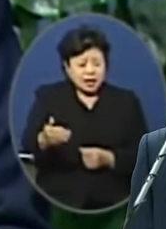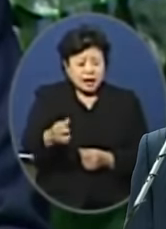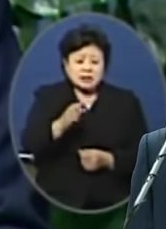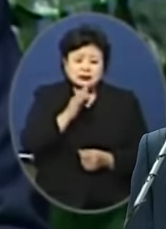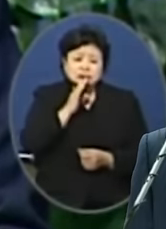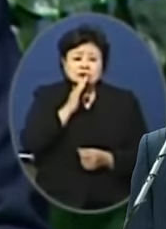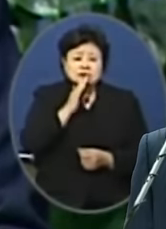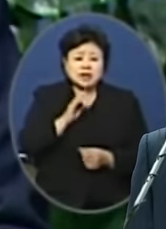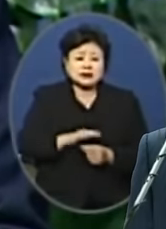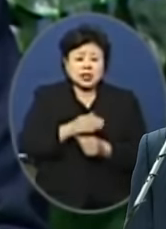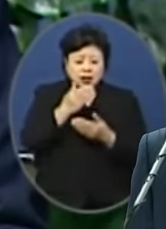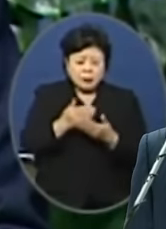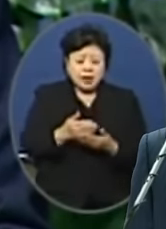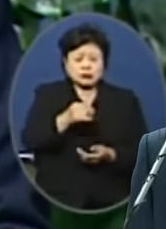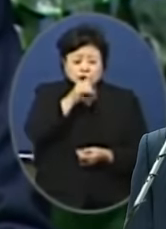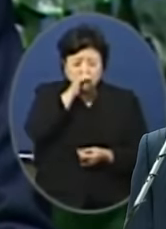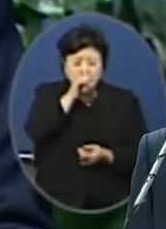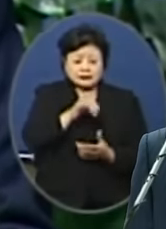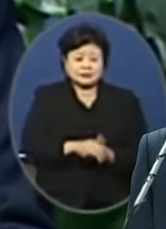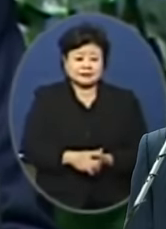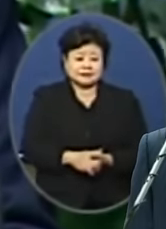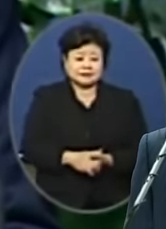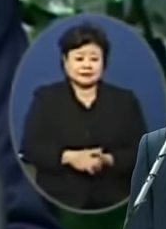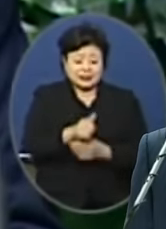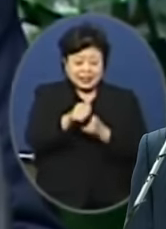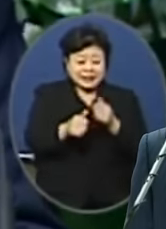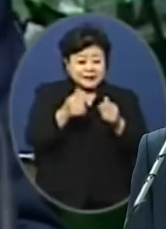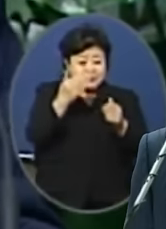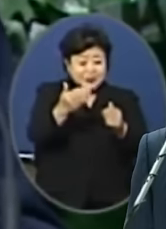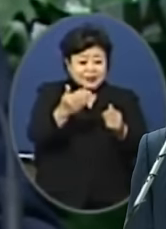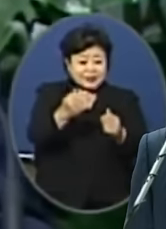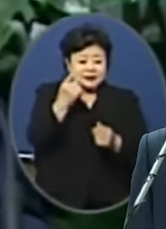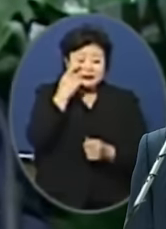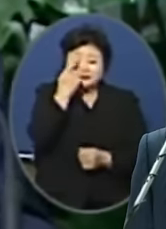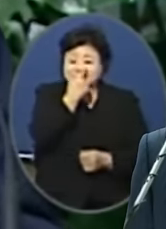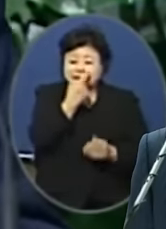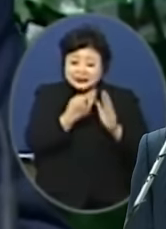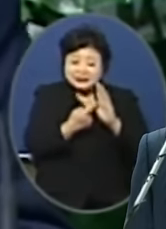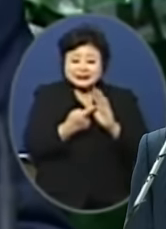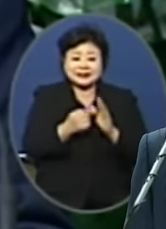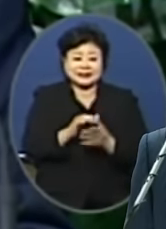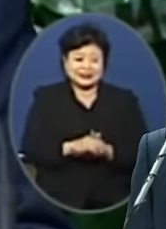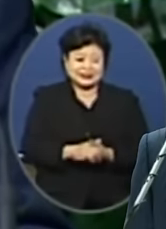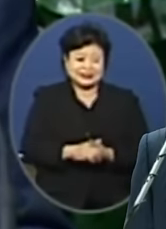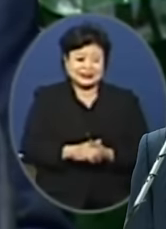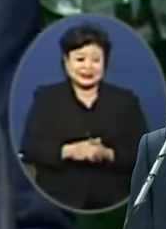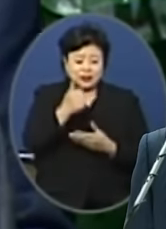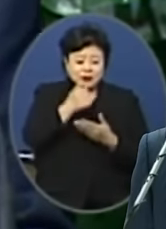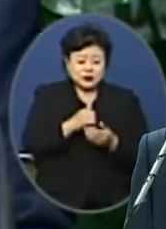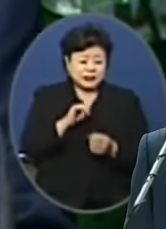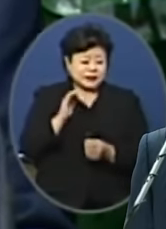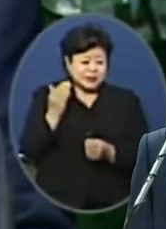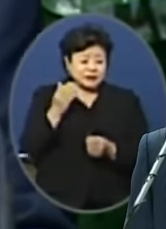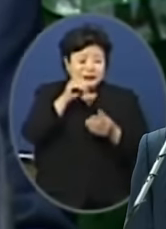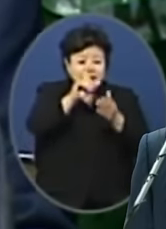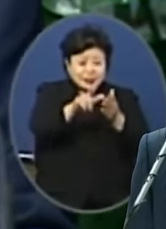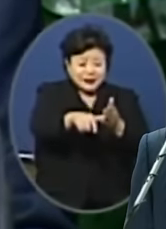정말 나는 사랑받는 사람일까? 그런데 하나님께서 증거를 내세우는 것은 죄인 되었을